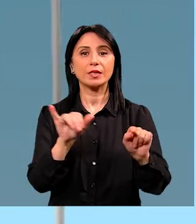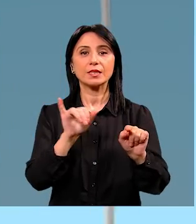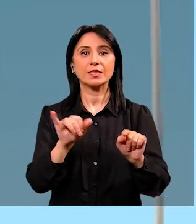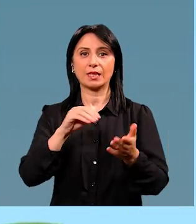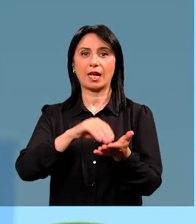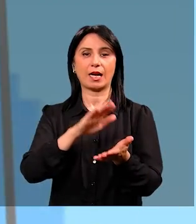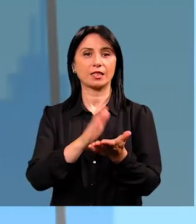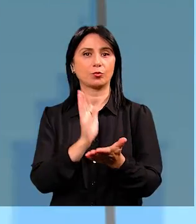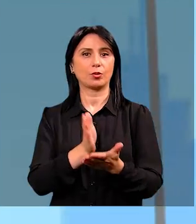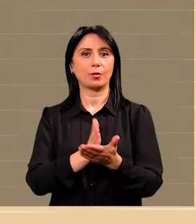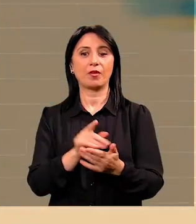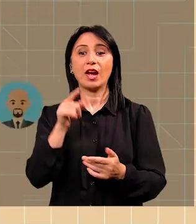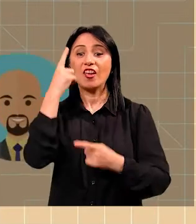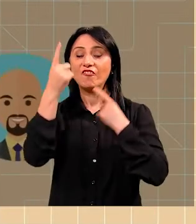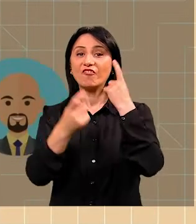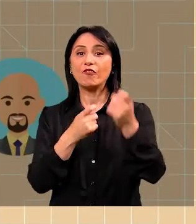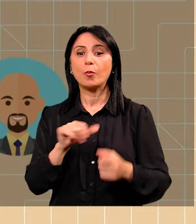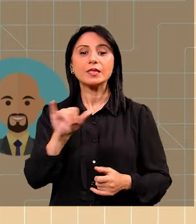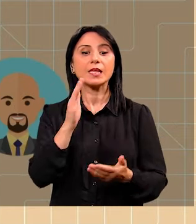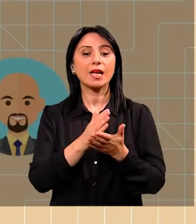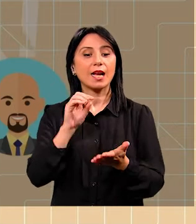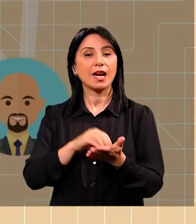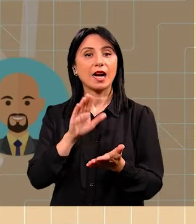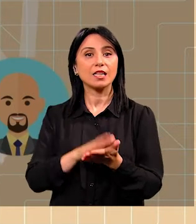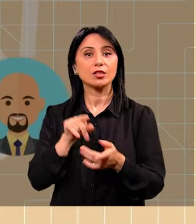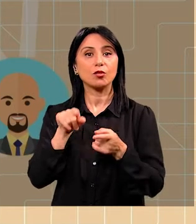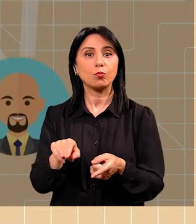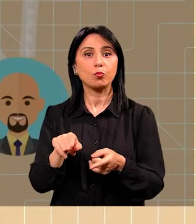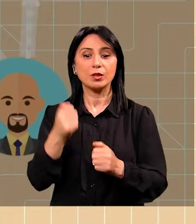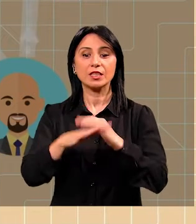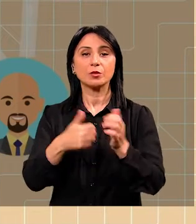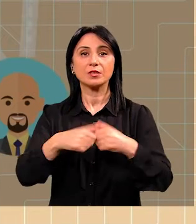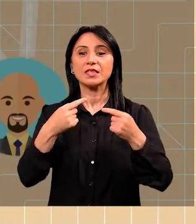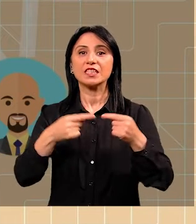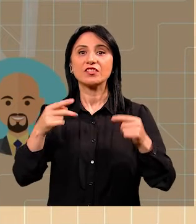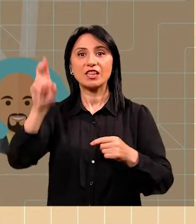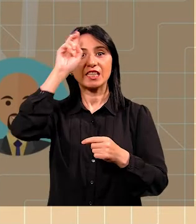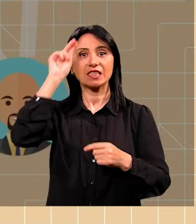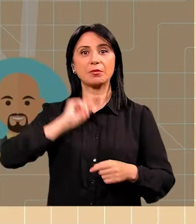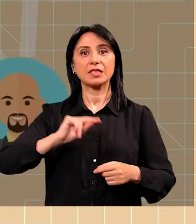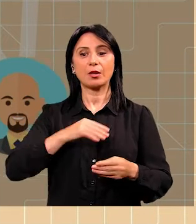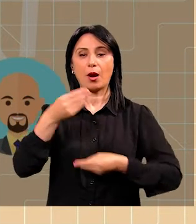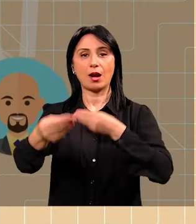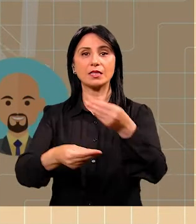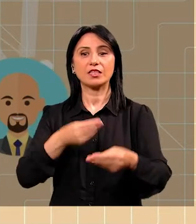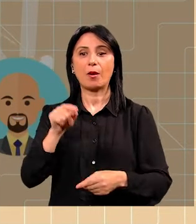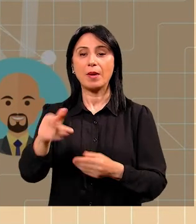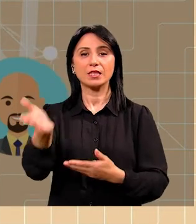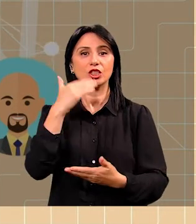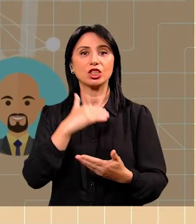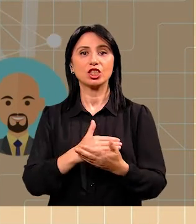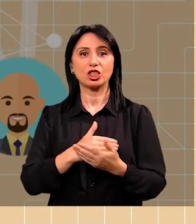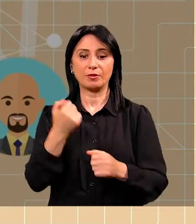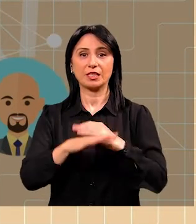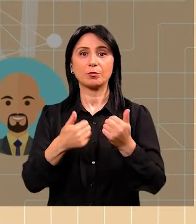որտեղ գրանցված է։ Էլենեի գրանցման մասին տեղեկությունը կենտրոնական ընտրական հանձնաժողովին տրամադրում են տարբեր պետական գերատեսչություններ։ Այն